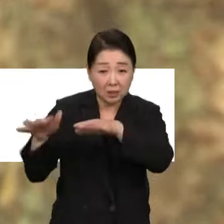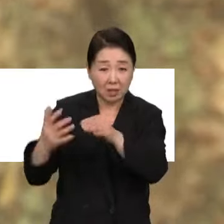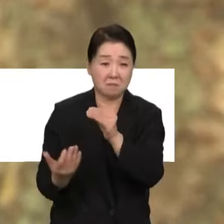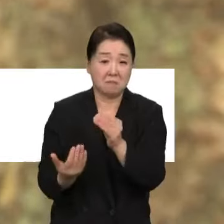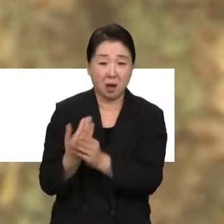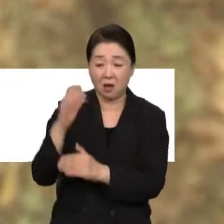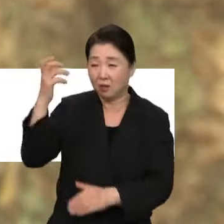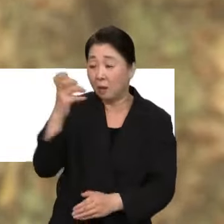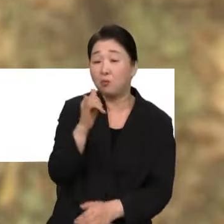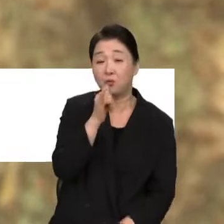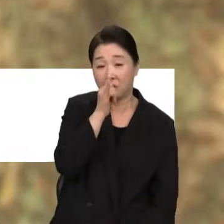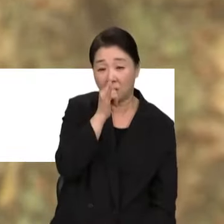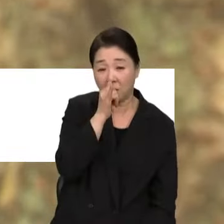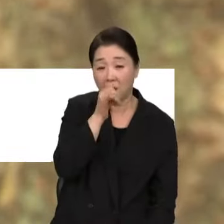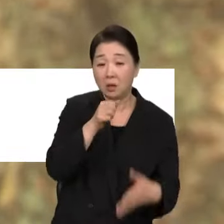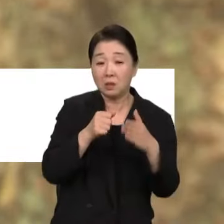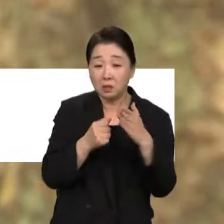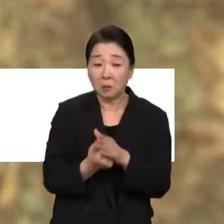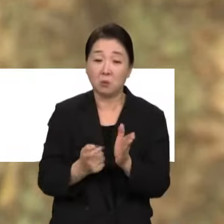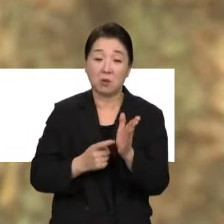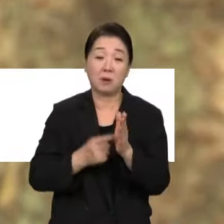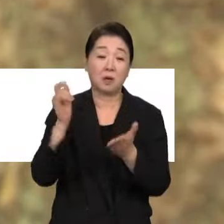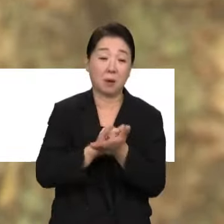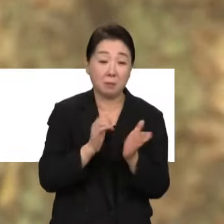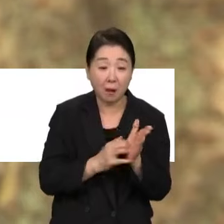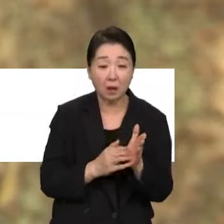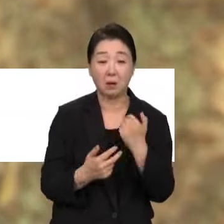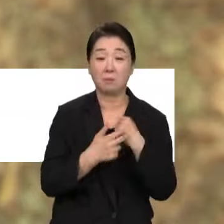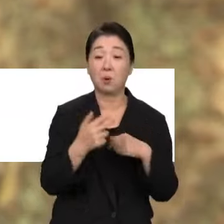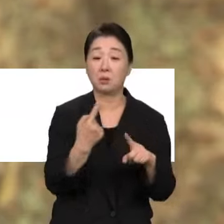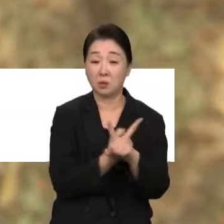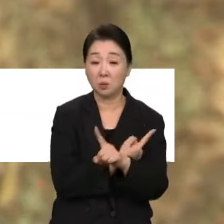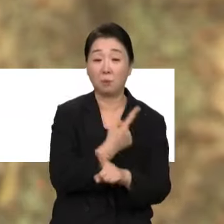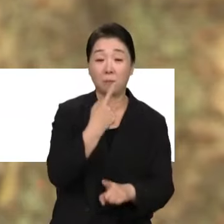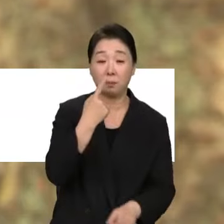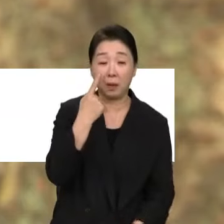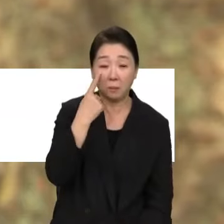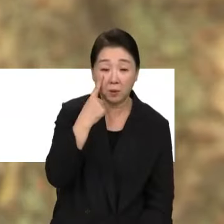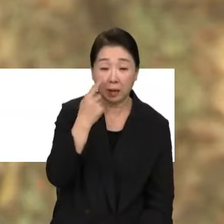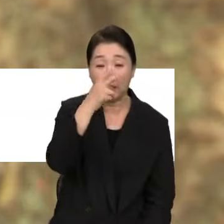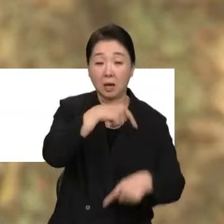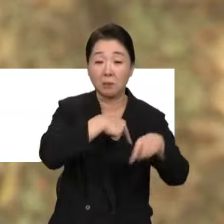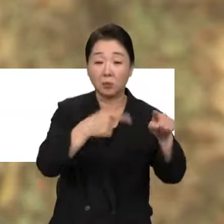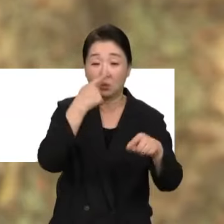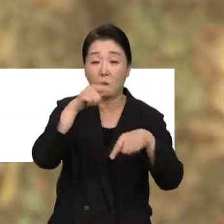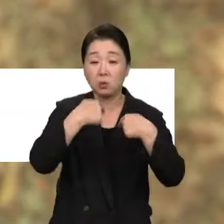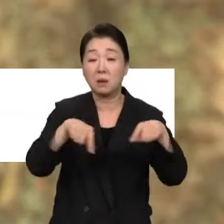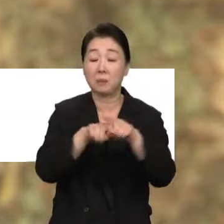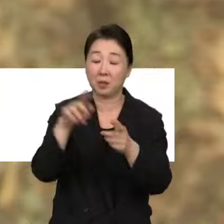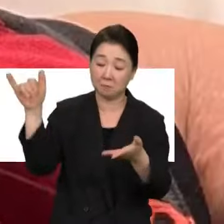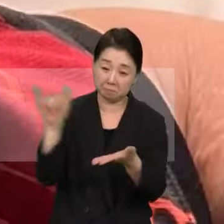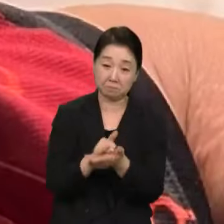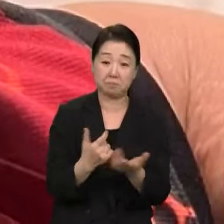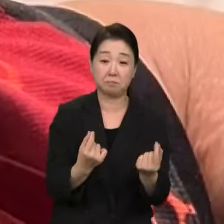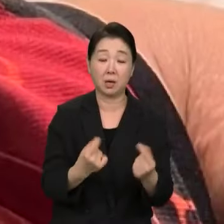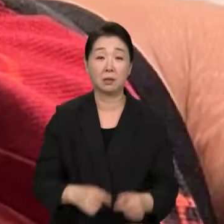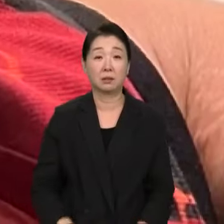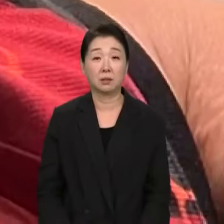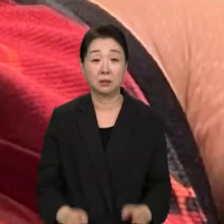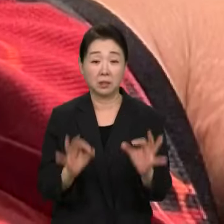좀 급기구를 해야겠다. 병원에서 치료를 받다가 부모님이나 코치님이랑 기구를 같이 할 것 같다.